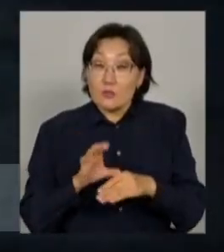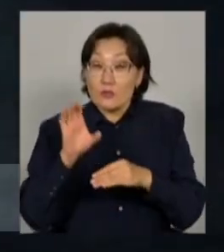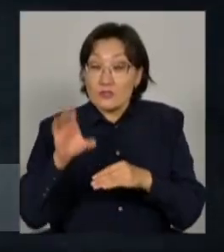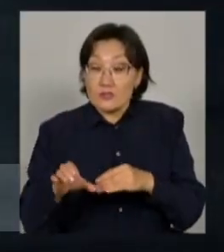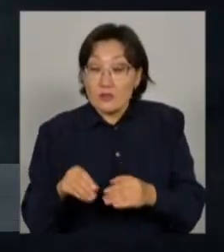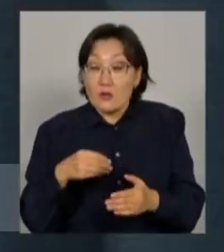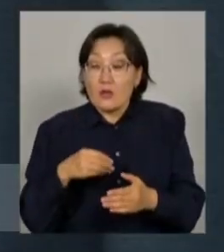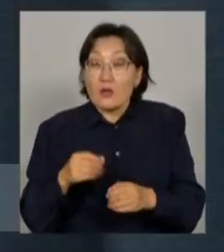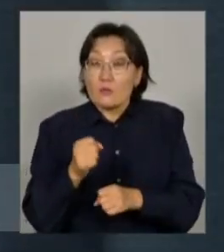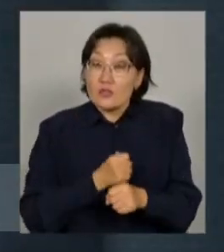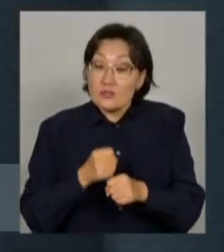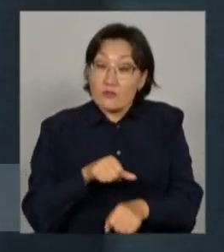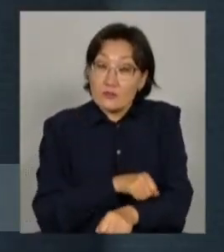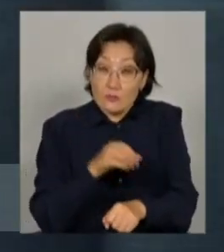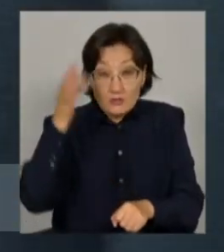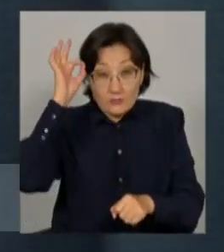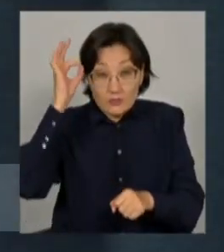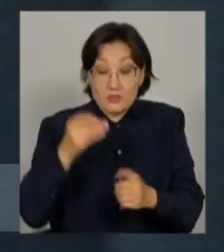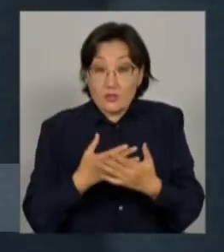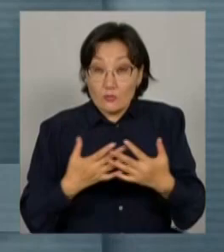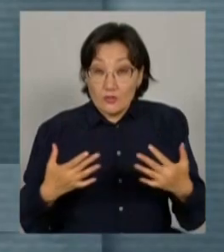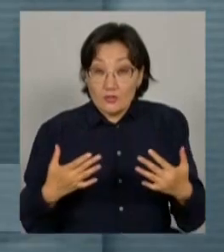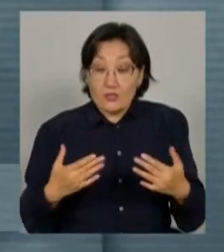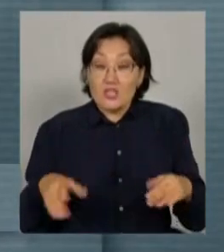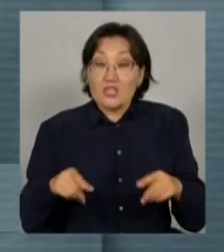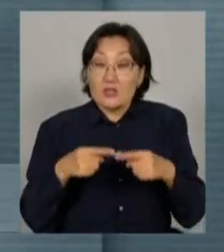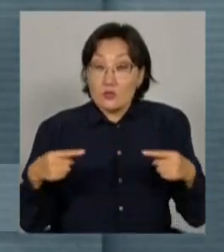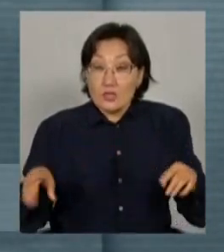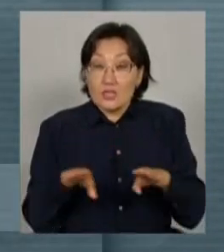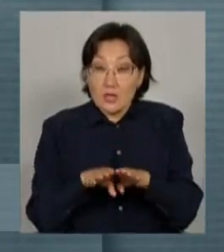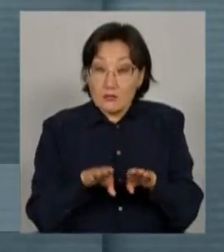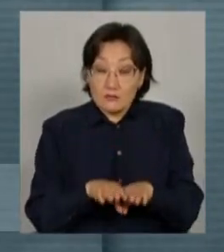сбыт наркотических средств, психотропных веществ, их аналогов».